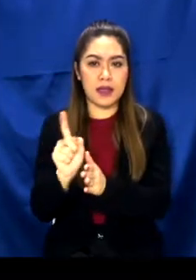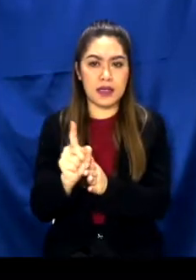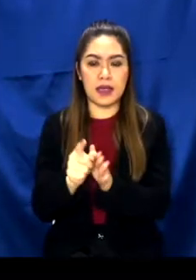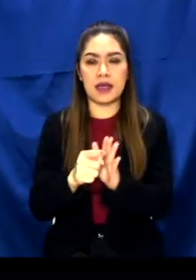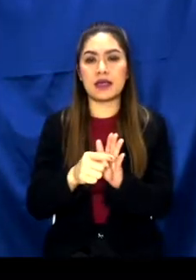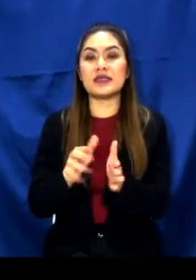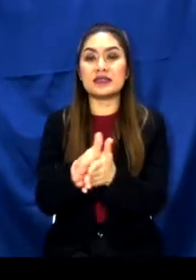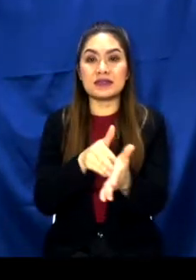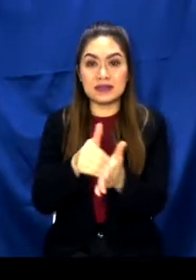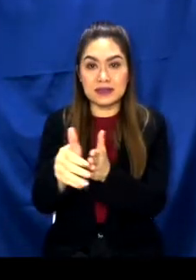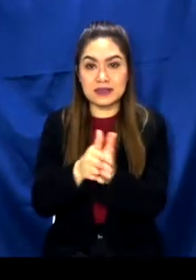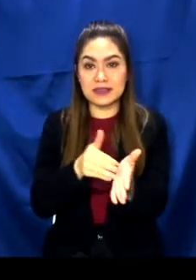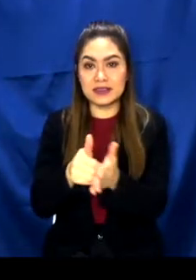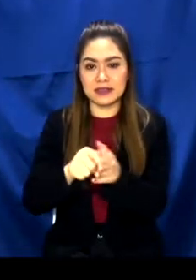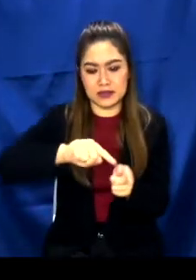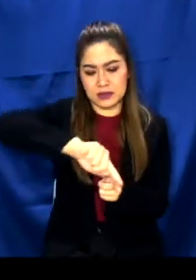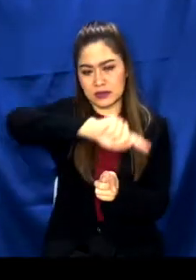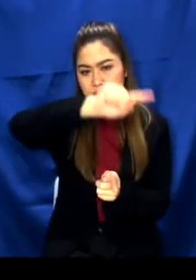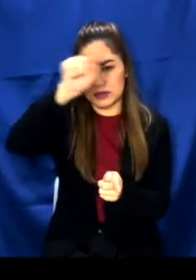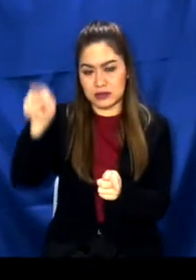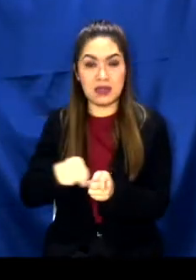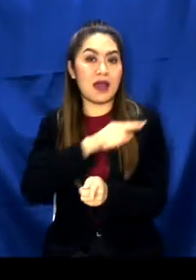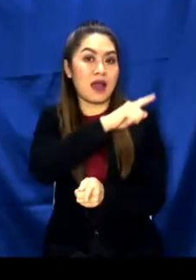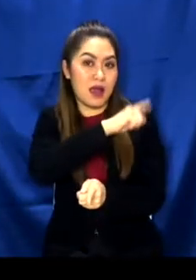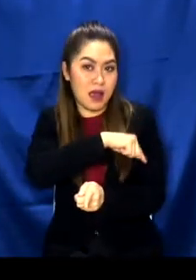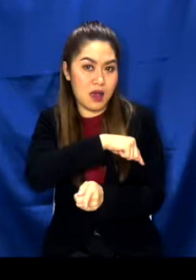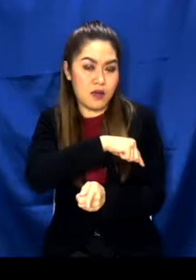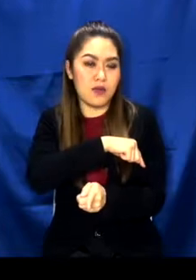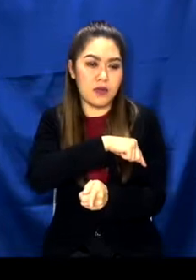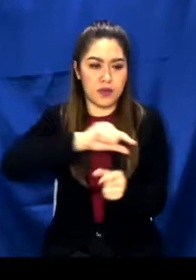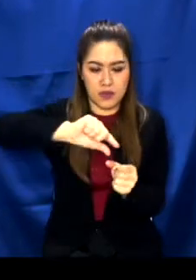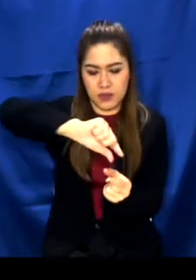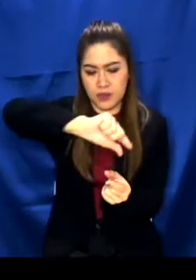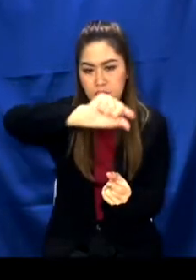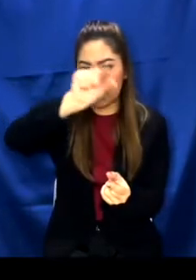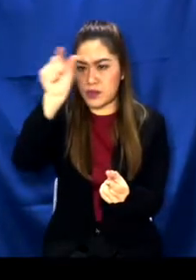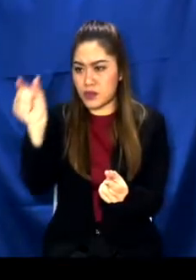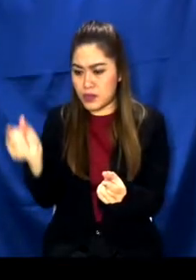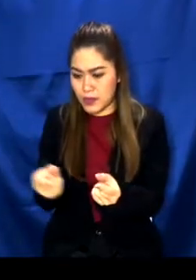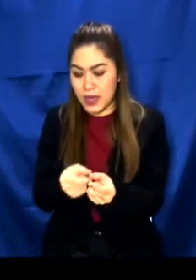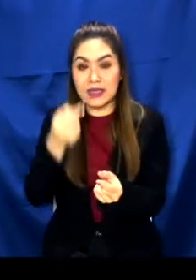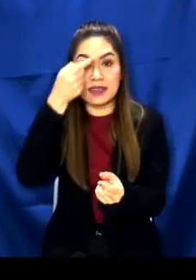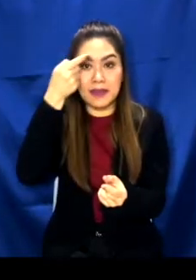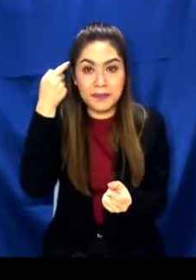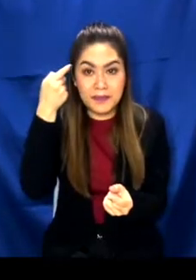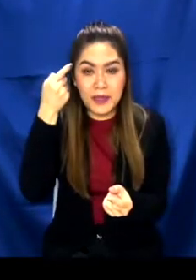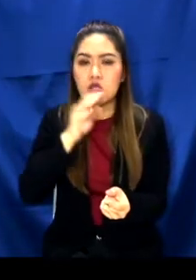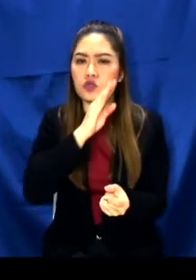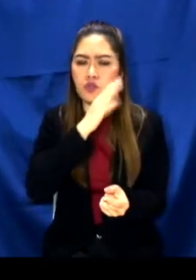พื้นสีของวงกลมอันเนี้ยเป็นพื้นสีขาวแล้วก็ขอบก็คือสโตกของมันตรงนี้ค่ะเป็นสีดำ